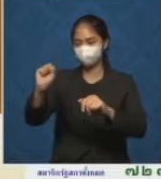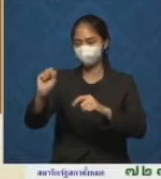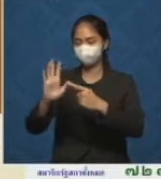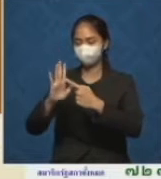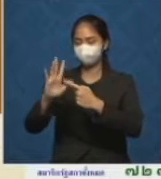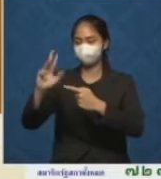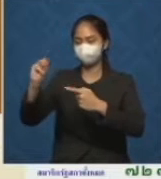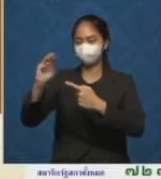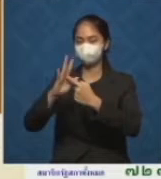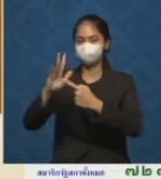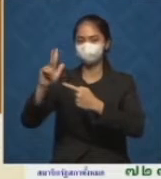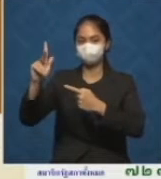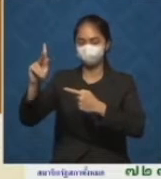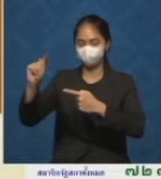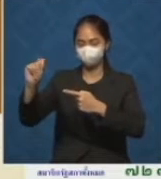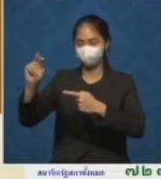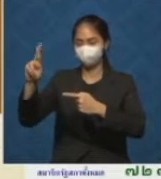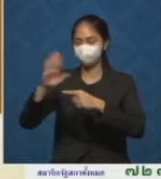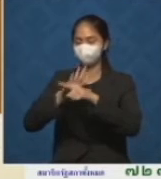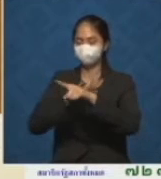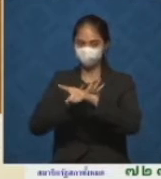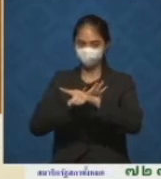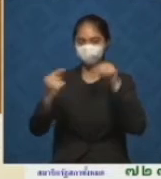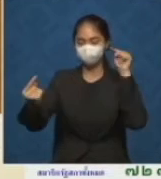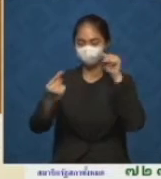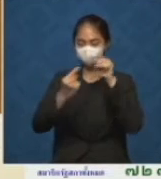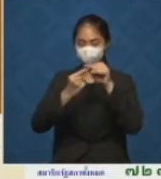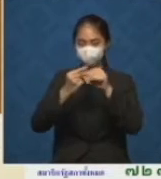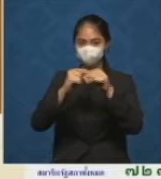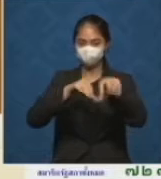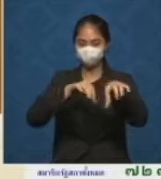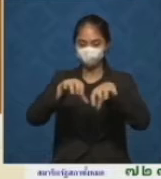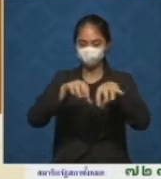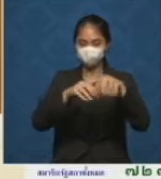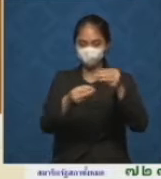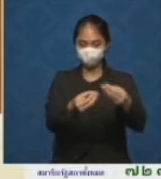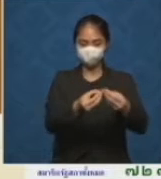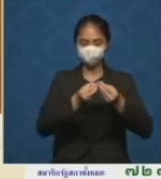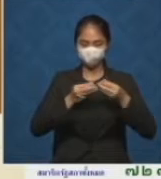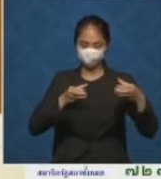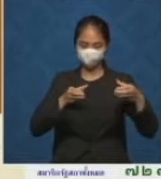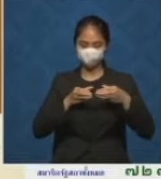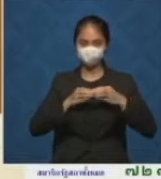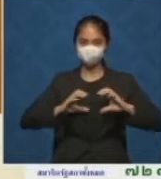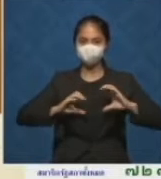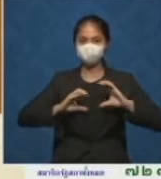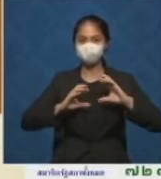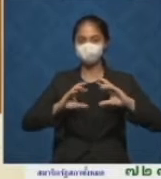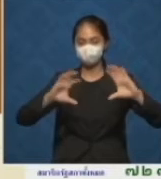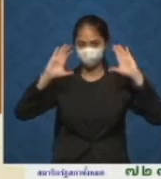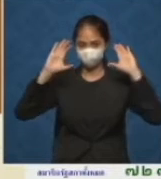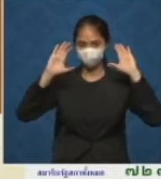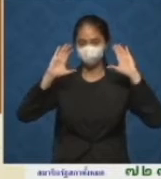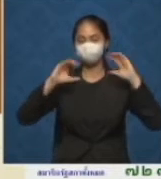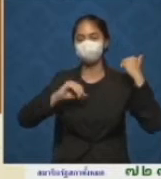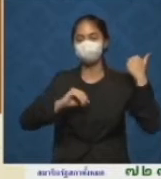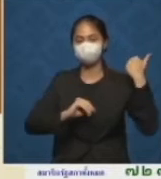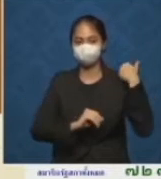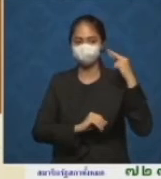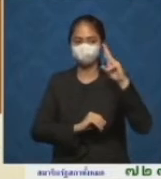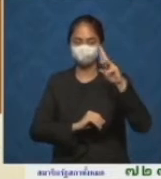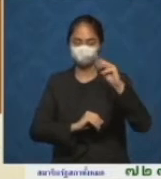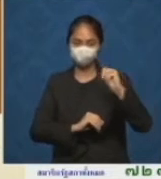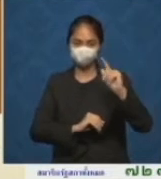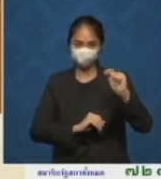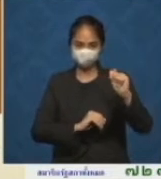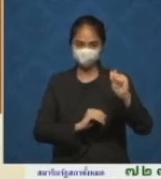ญญัติส่งเสริมการเรียนรู้พ.ศ.ในสัดส่วนของคณะรัฐมนตรีจำนวน8ท่านดังนี้